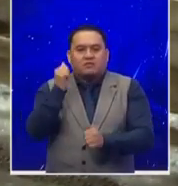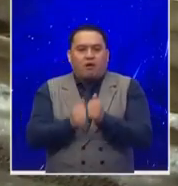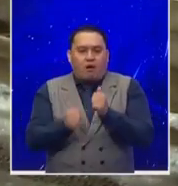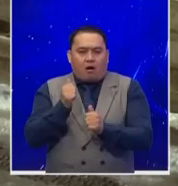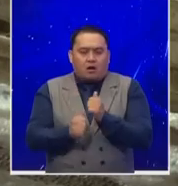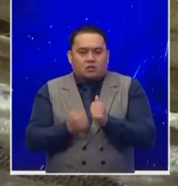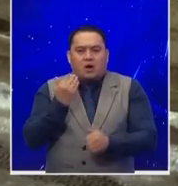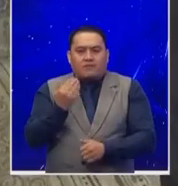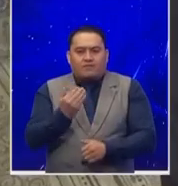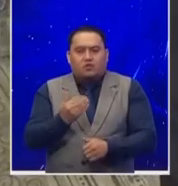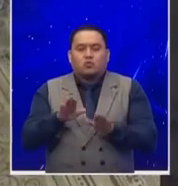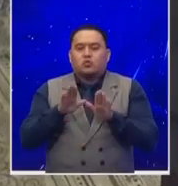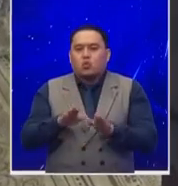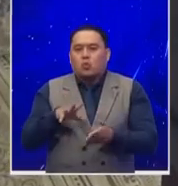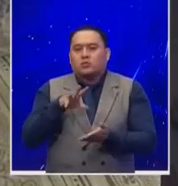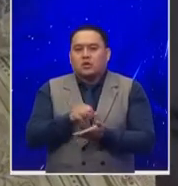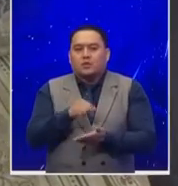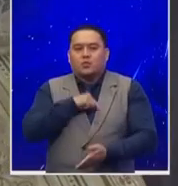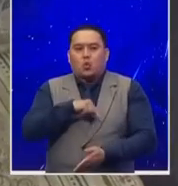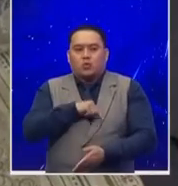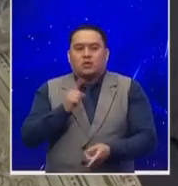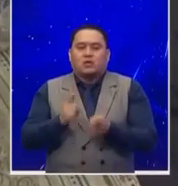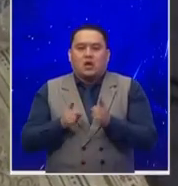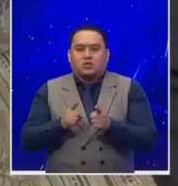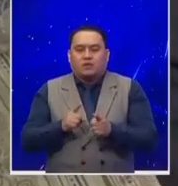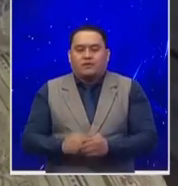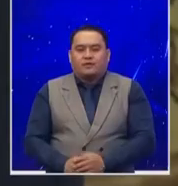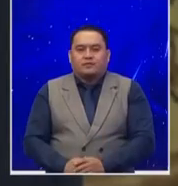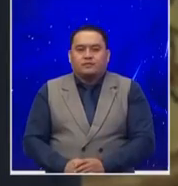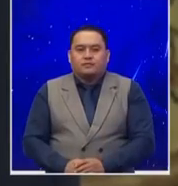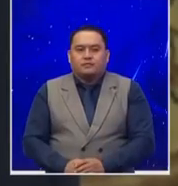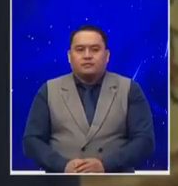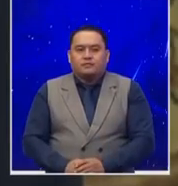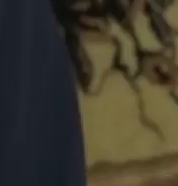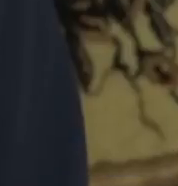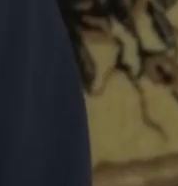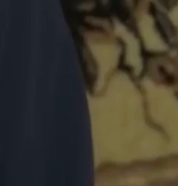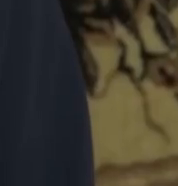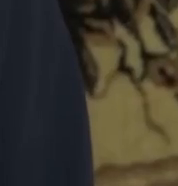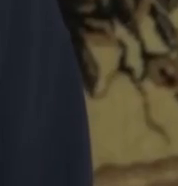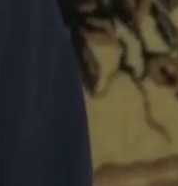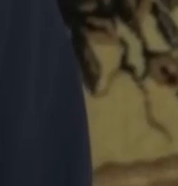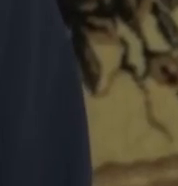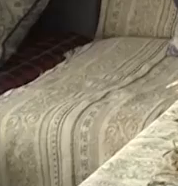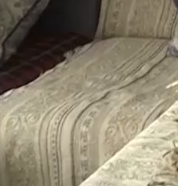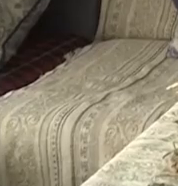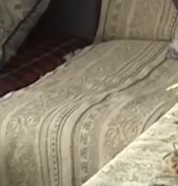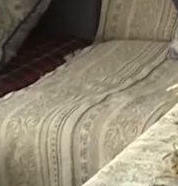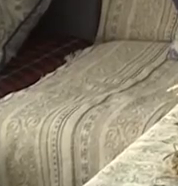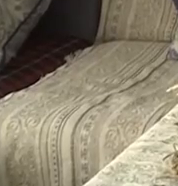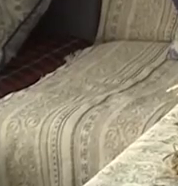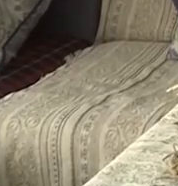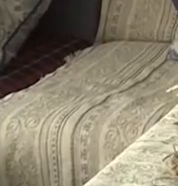элемент, ведь для него это не только занятие для души, а настоящая философия жизни. Рустам Аралбаев, Эльдана Сарсенбаева, Гульнур Канатқызы,